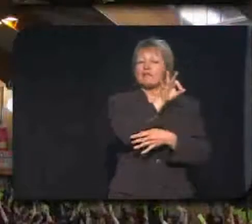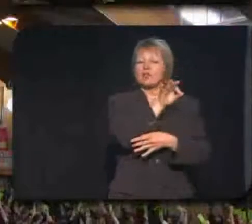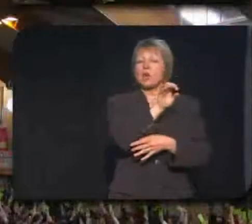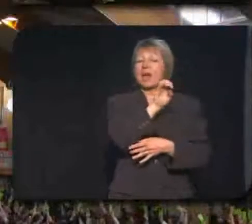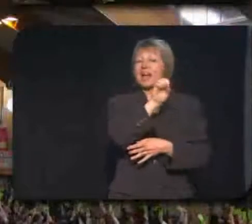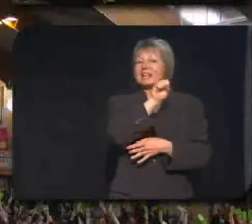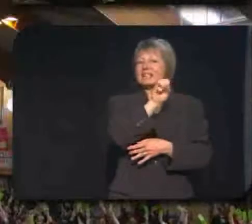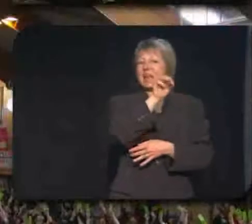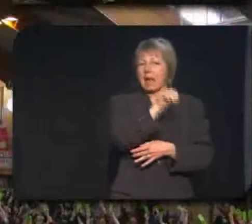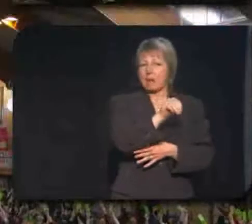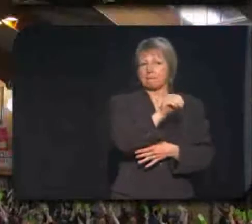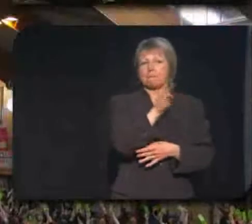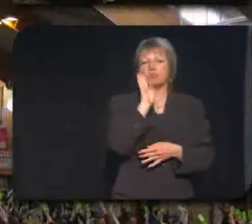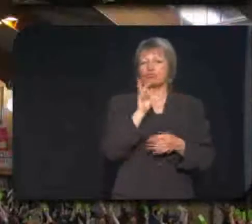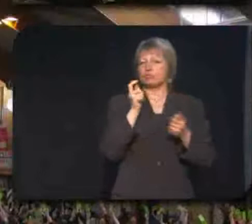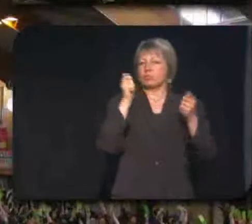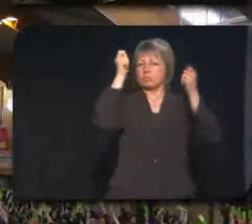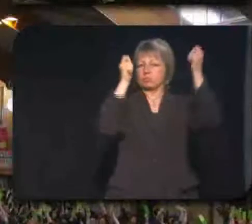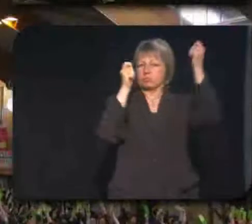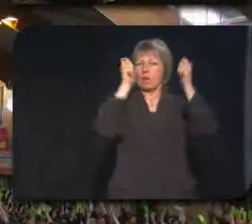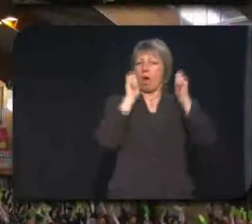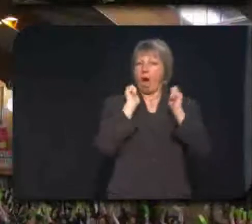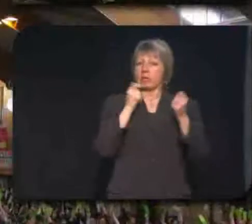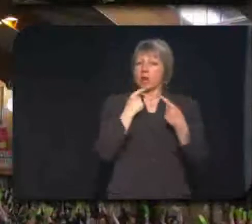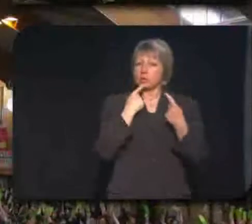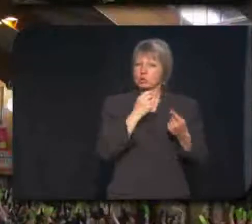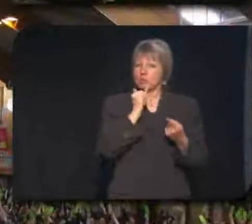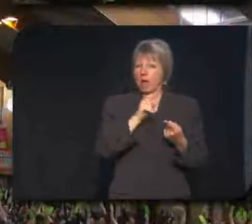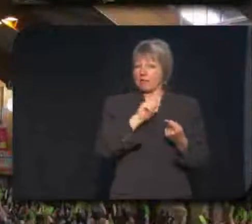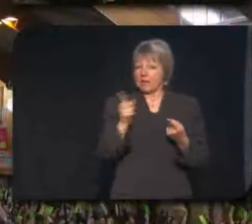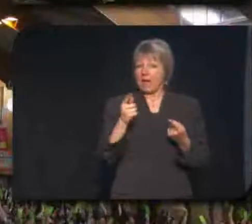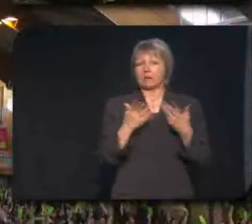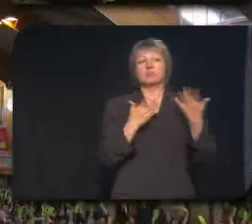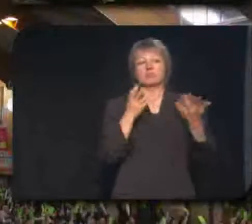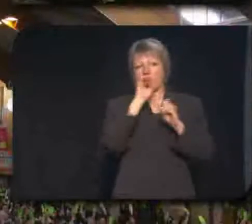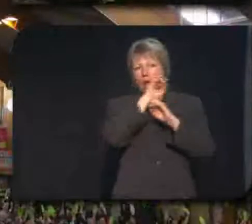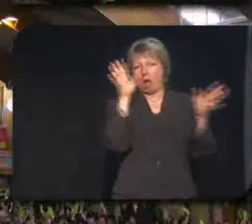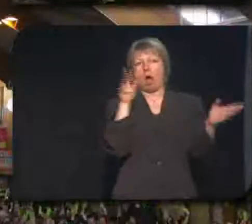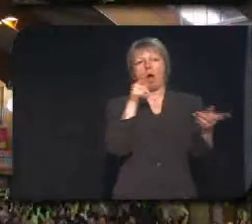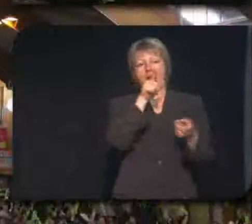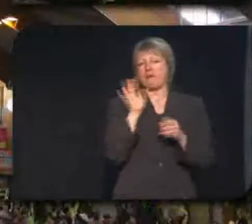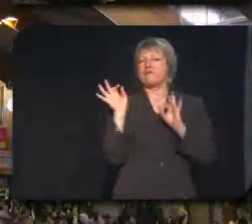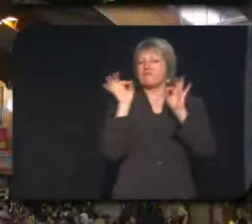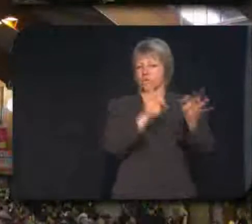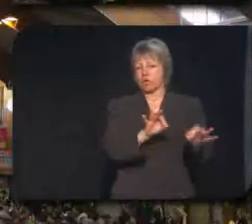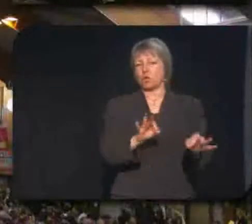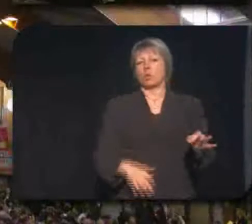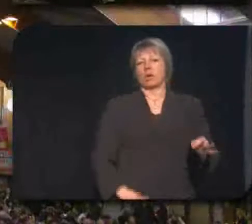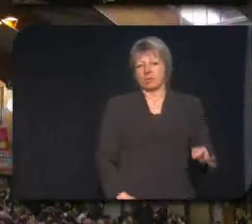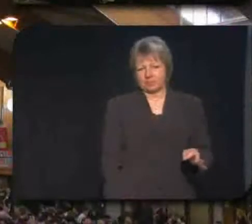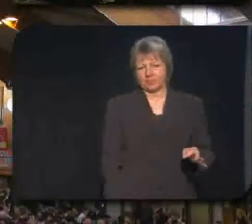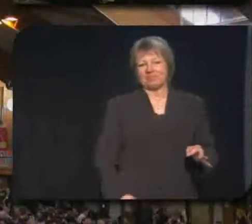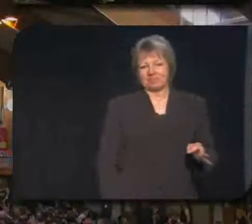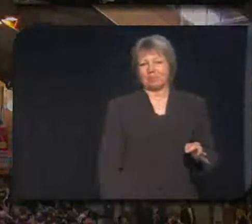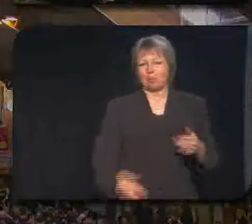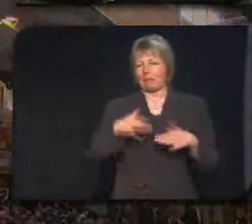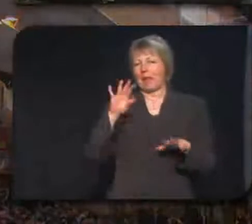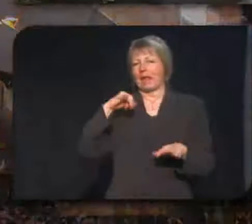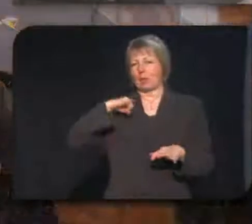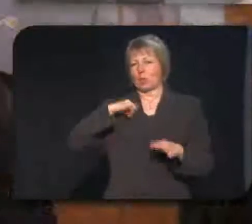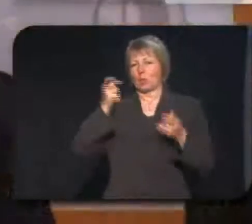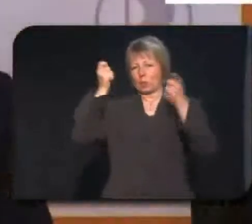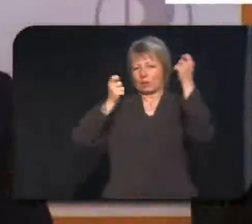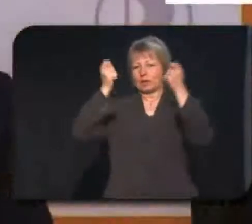Stimmkarten je nachdem ob er dem Antrag zustimmen könnt vielen Dank dass es eine sehr eindeutige grüne Mehrheit damit ist er einfach angenommen